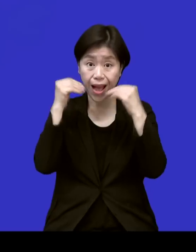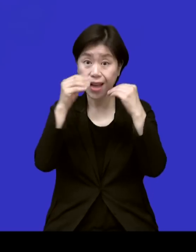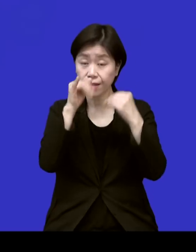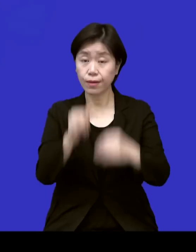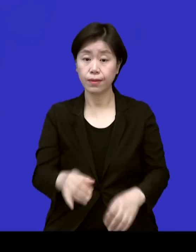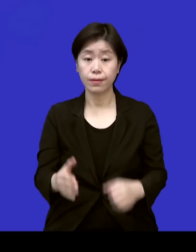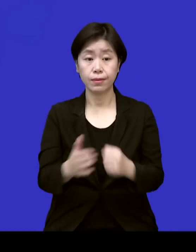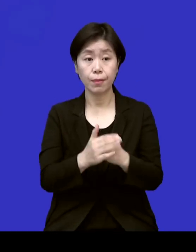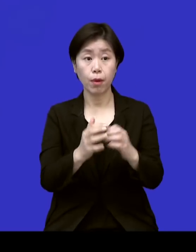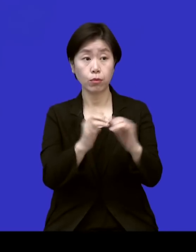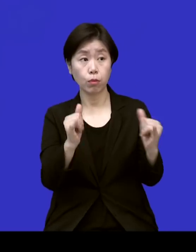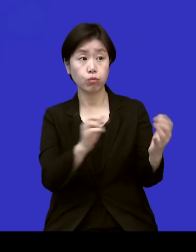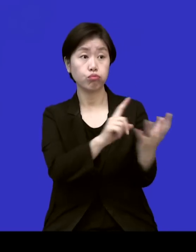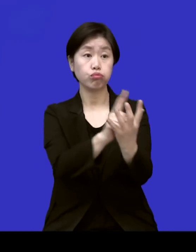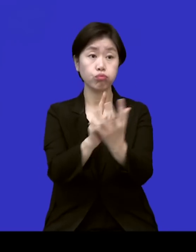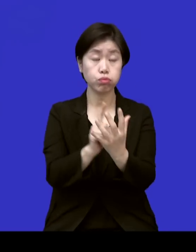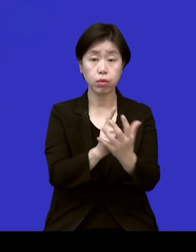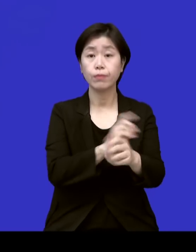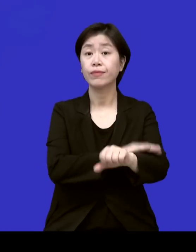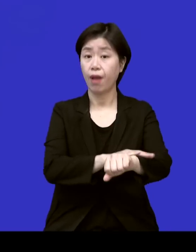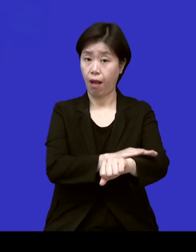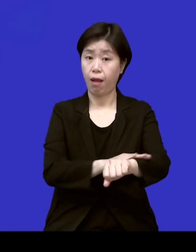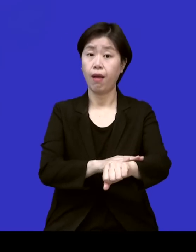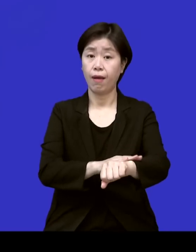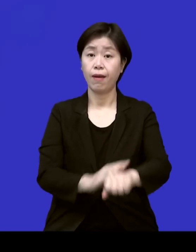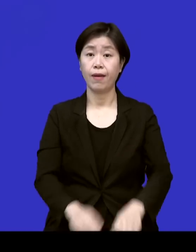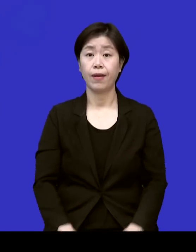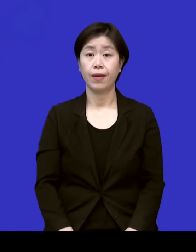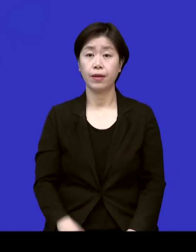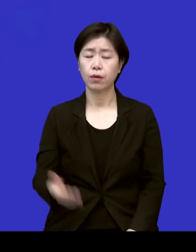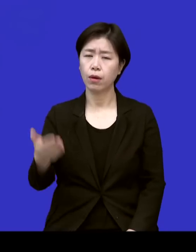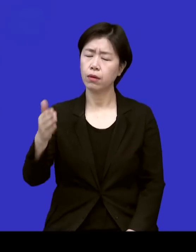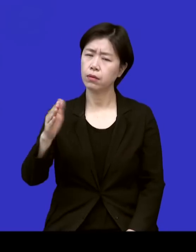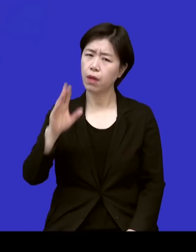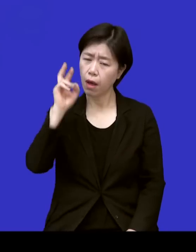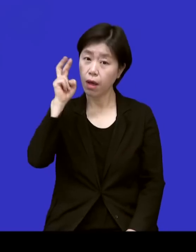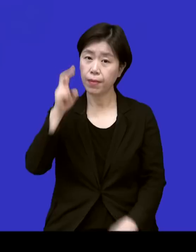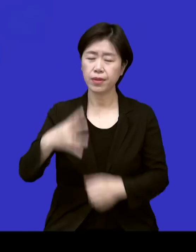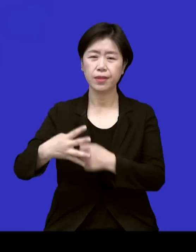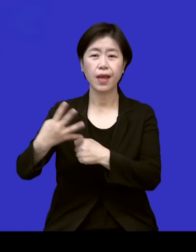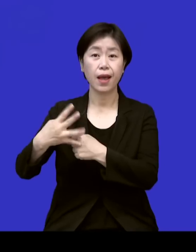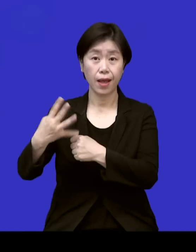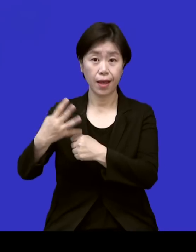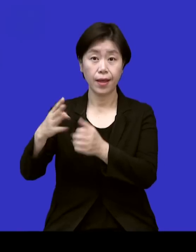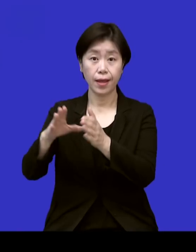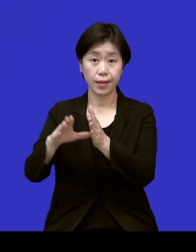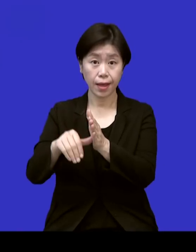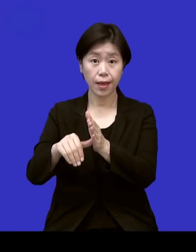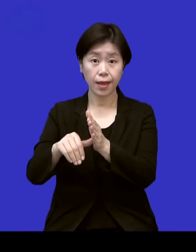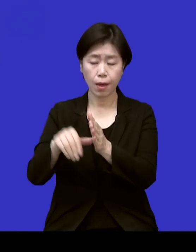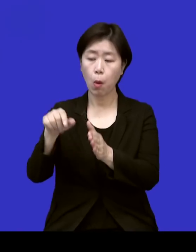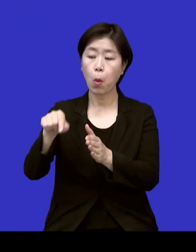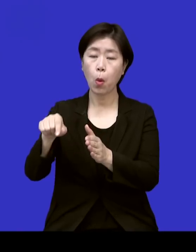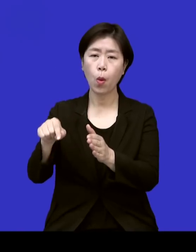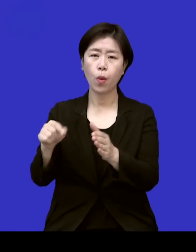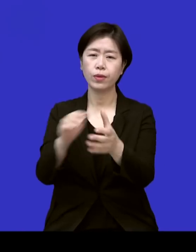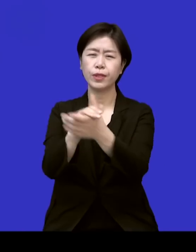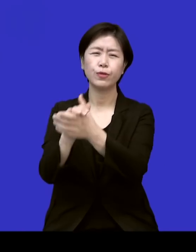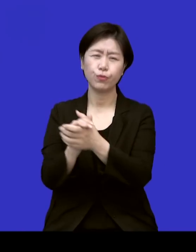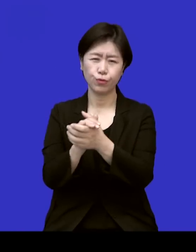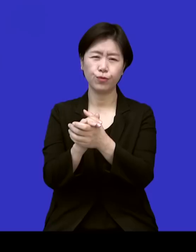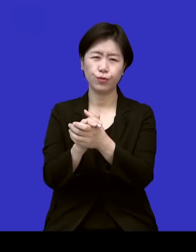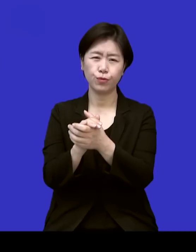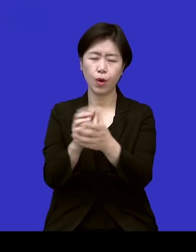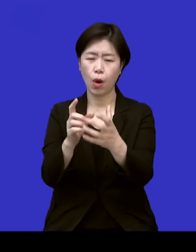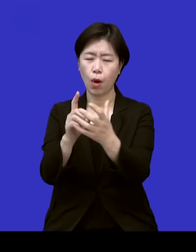그래서 그래도 잘 크고 있었는데 네. 한 이제 4학년 때쯤에 친구들한테 이렇게 은근한 따돌림을